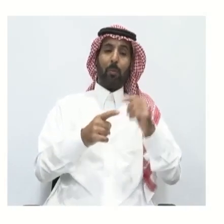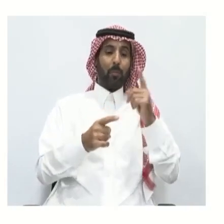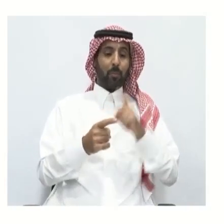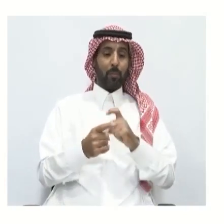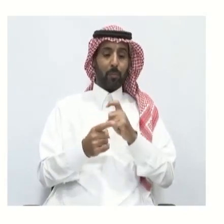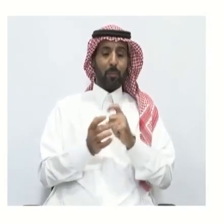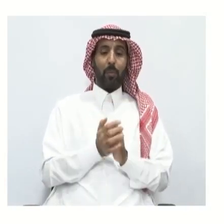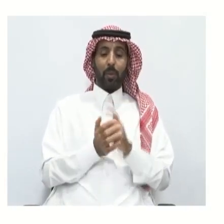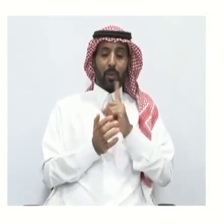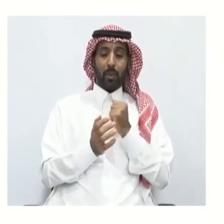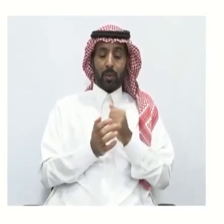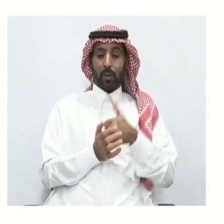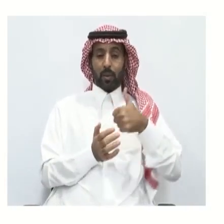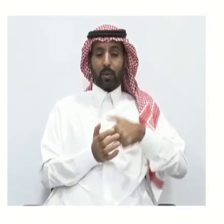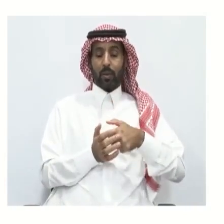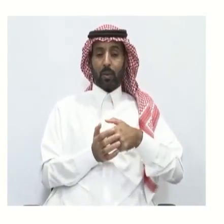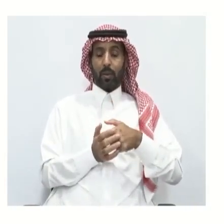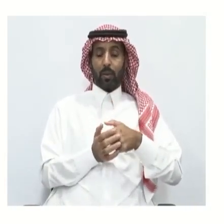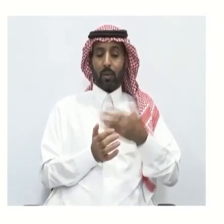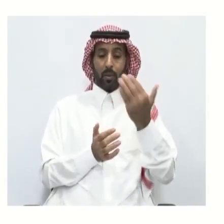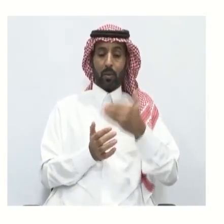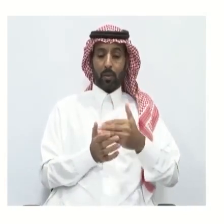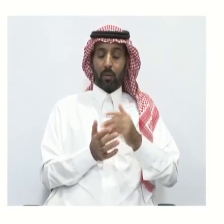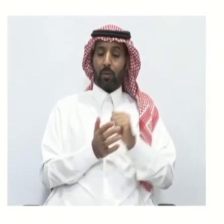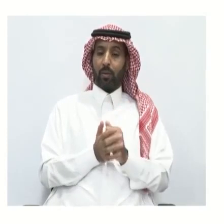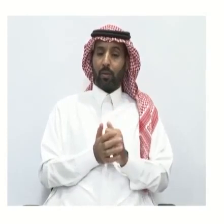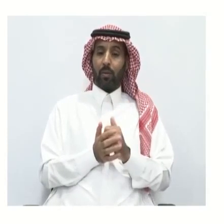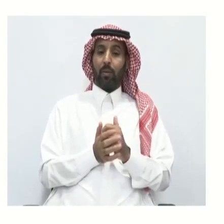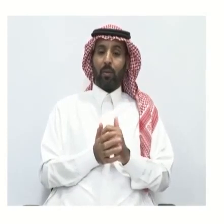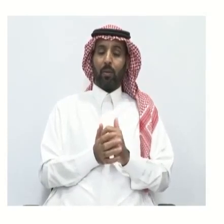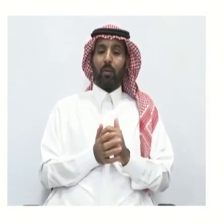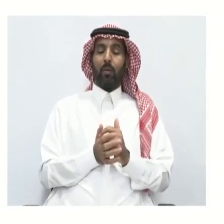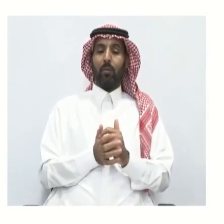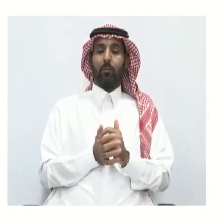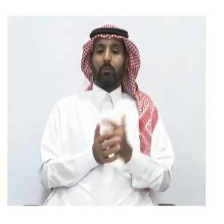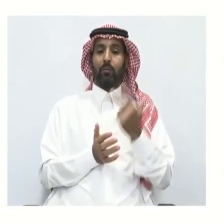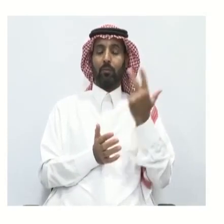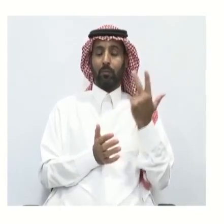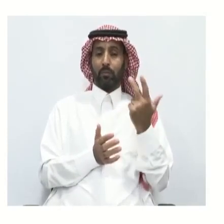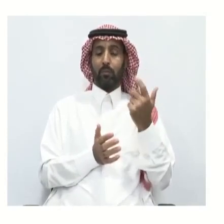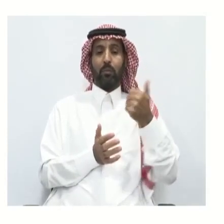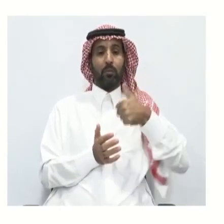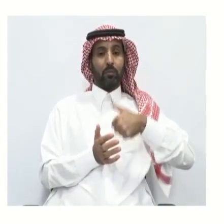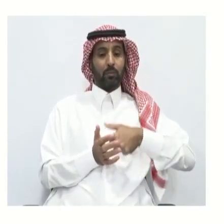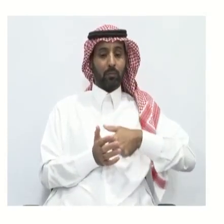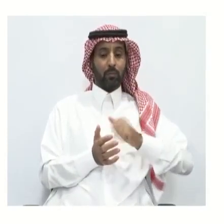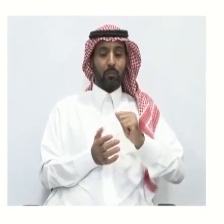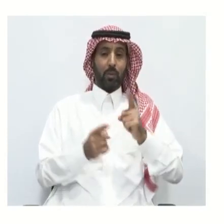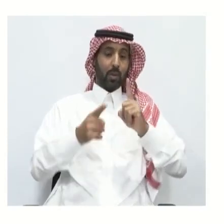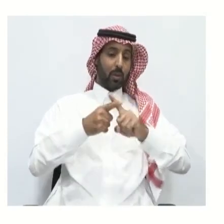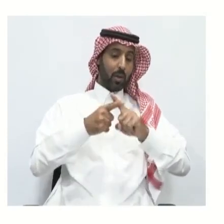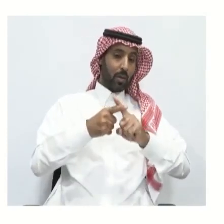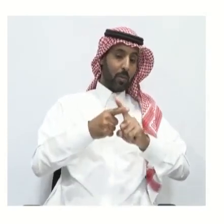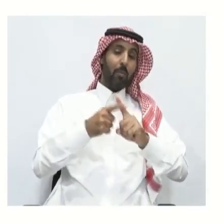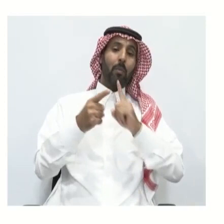المئه اذا المردود الفعلي 60 والمردود النظري حسبناه ثمانيه وستين ثم نضربه في مئه سيعطيني